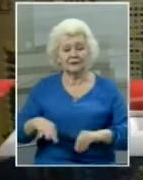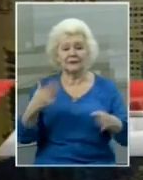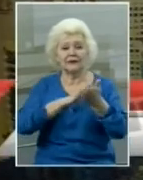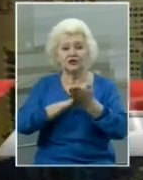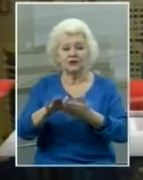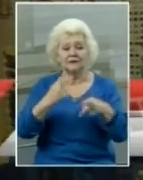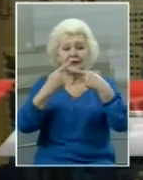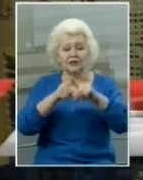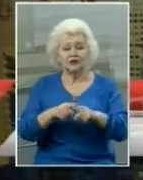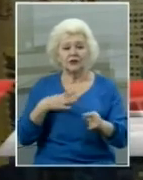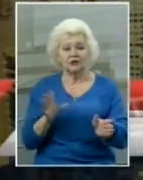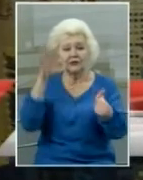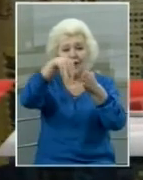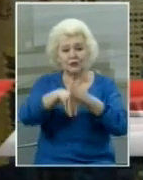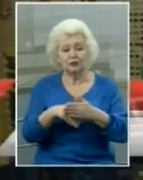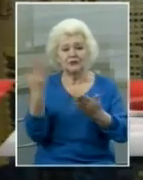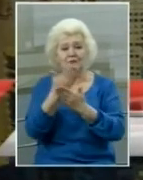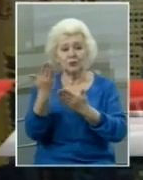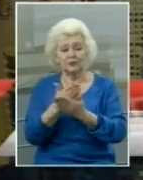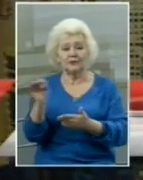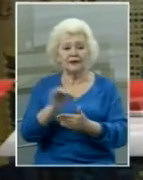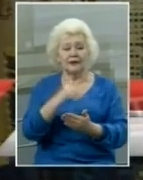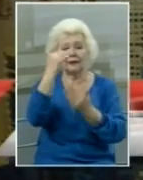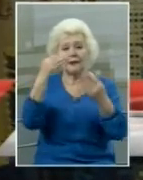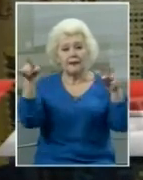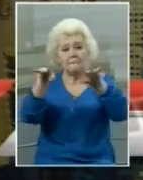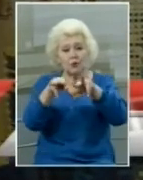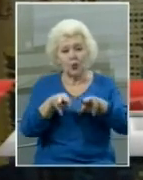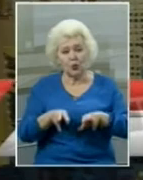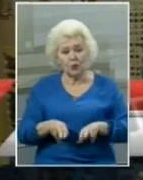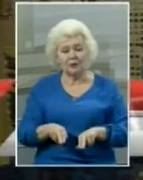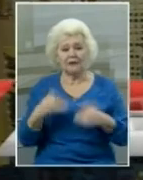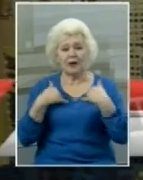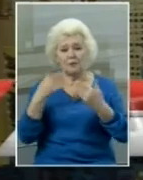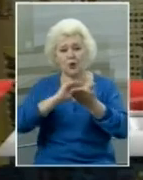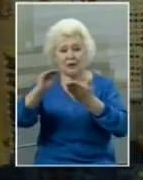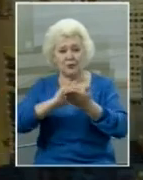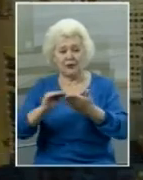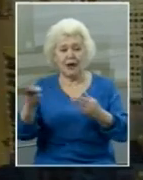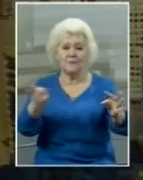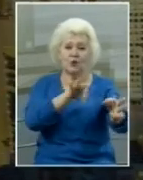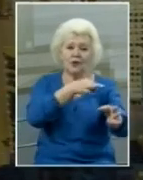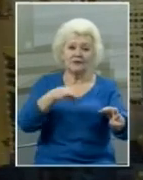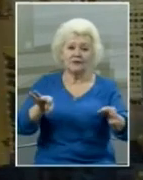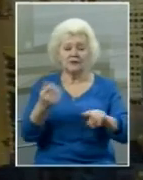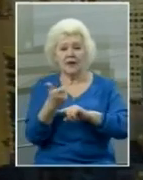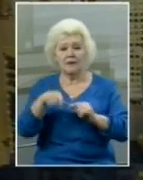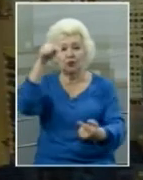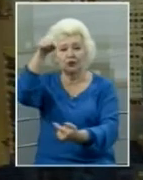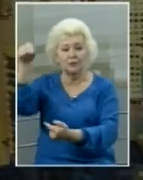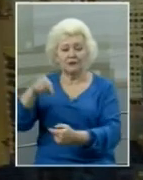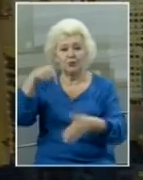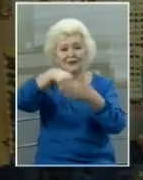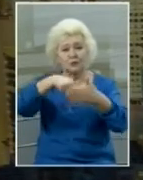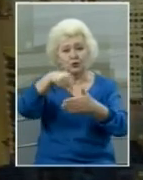я включив мультфільм і прохронометрував мої произведення, які більше підходять по